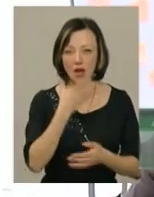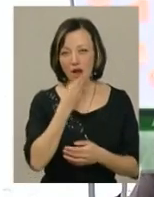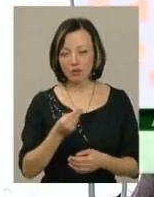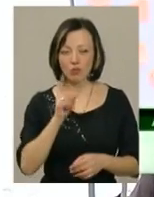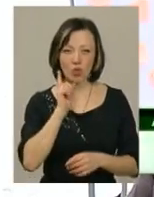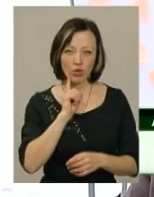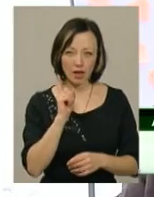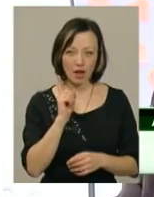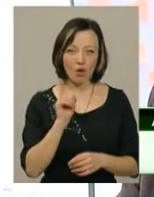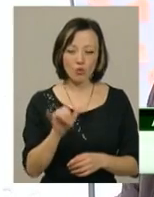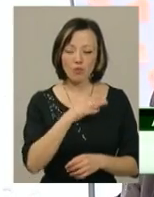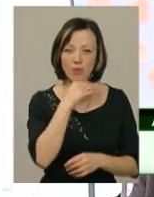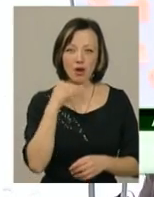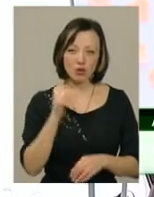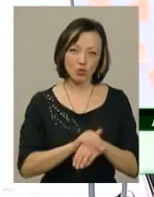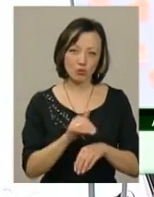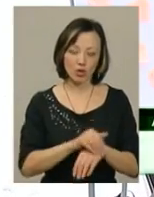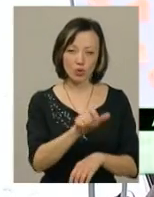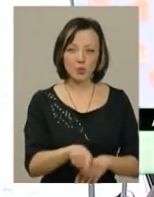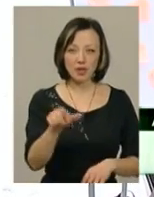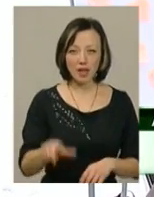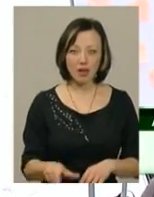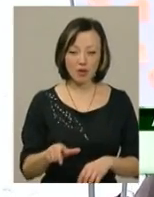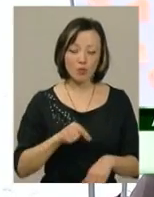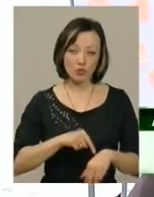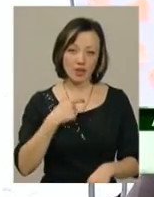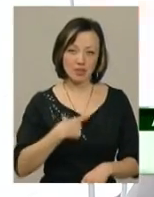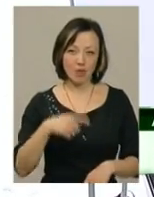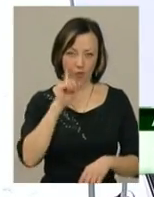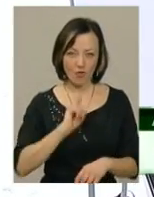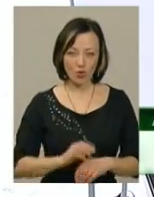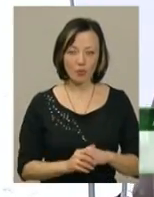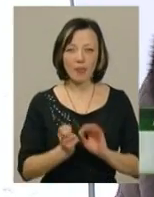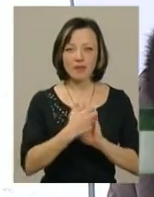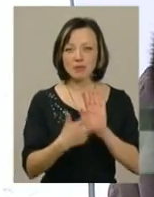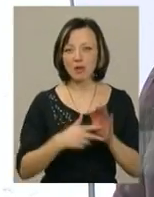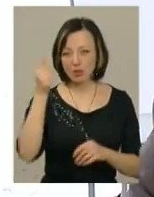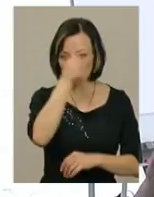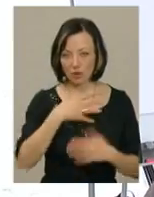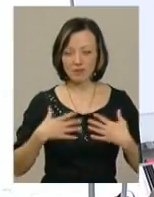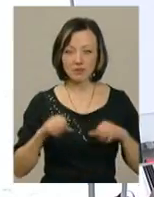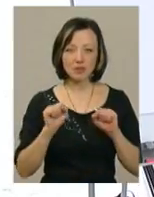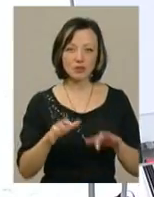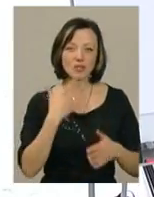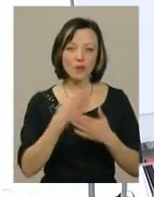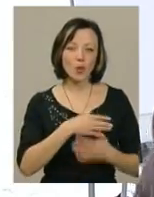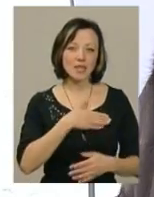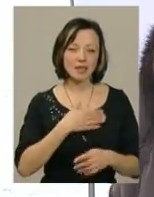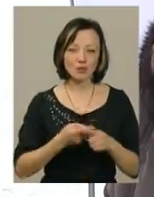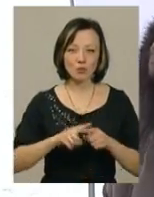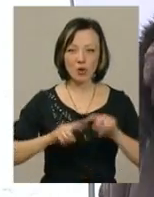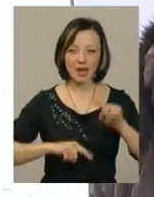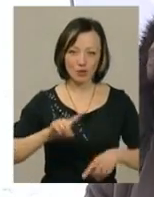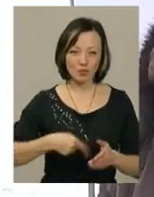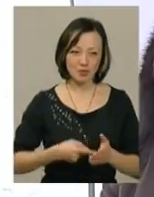місто молоде. В ньому багато доброзичливих людей, в ньому почуваєш себе комфортно. 18 років віддаю своїй душі, свого серця цьому рідному